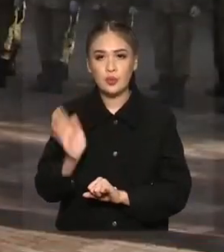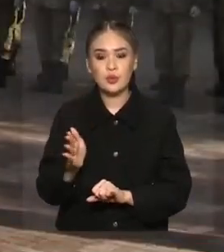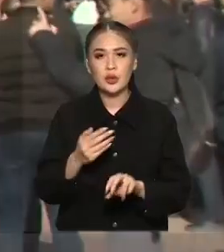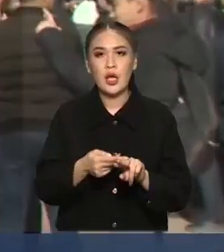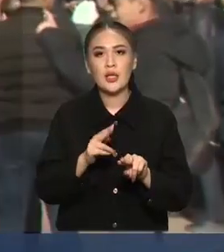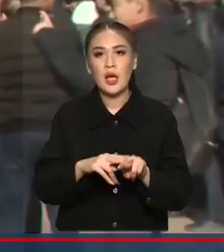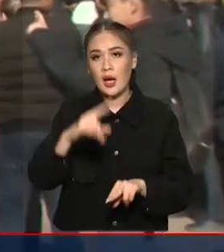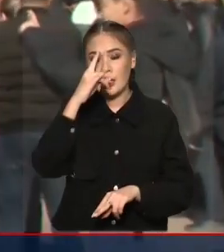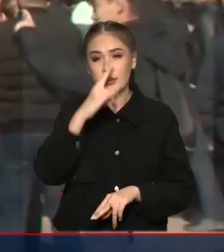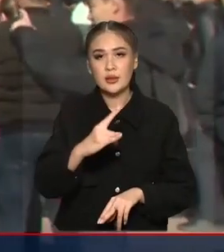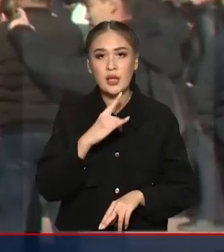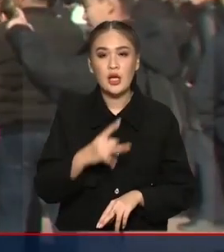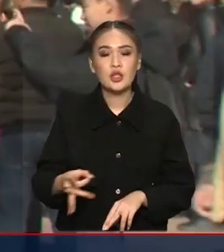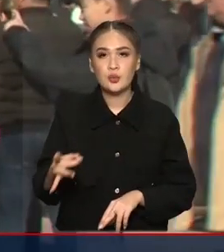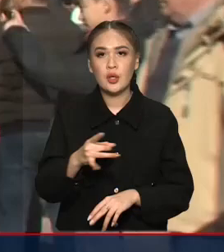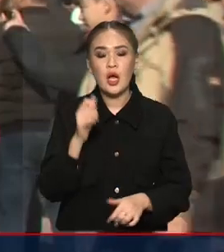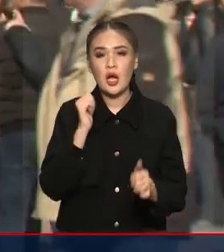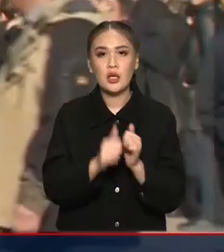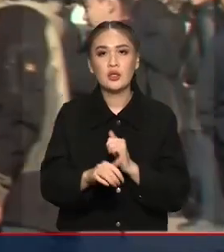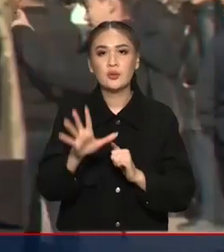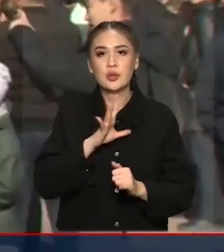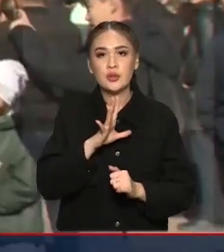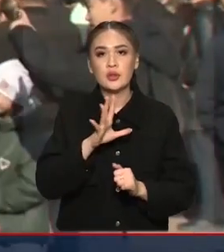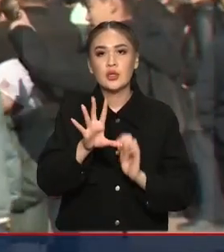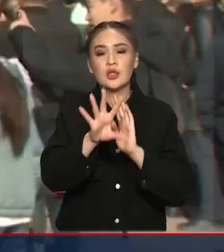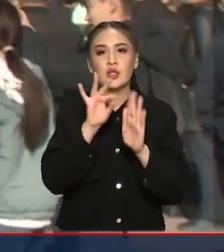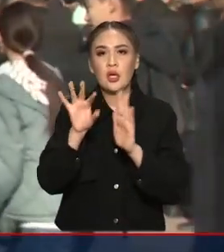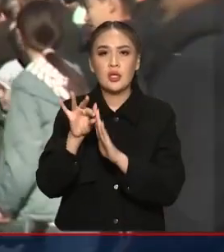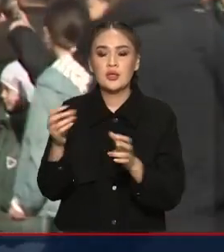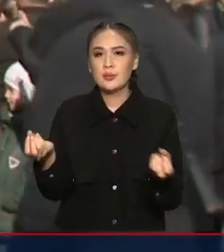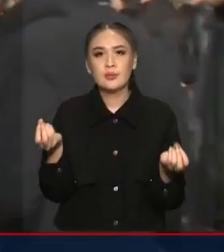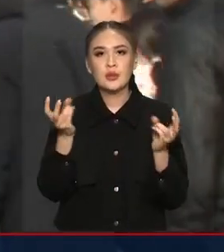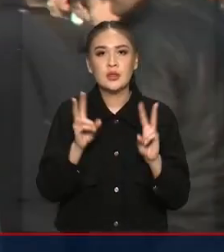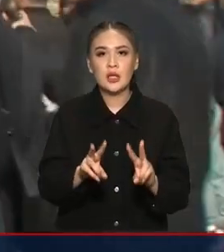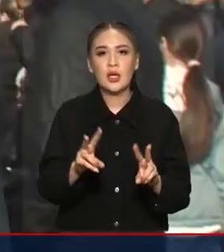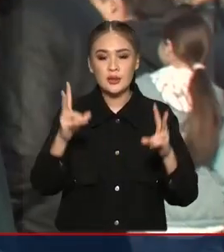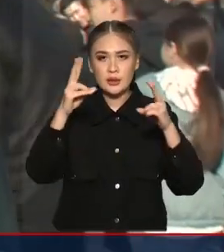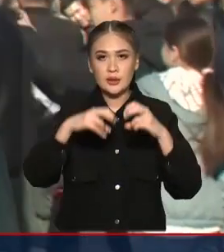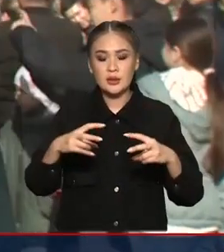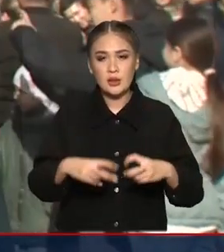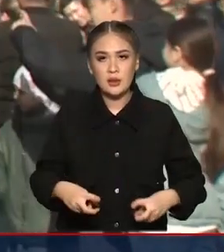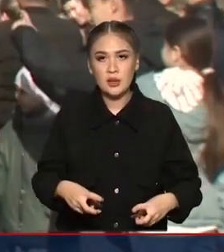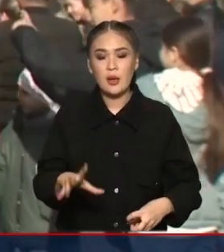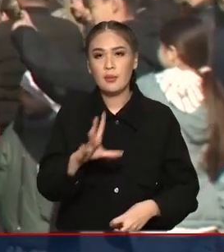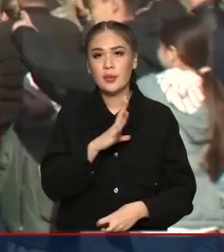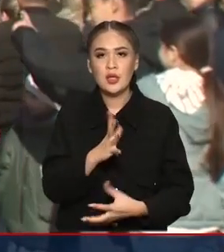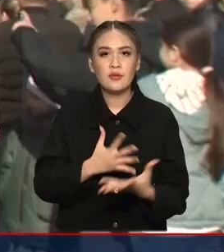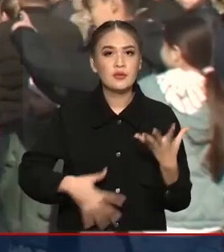Қазақстан республикасының әр өңірінен шақырған сарбаздар, олар арнайы бір тексерістен өтті